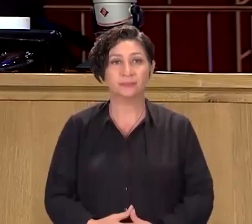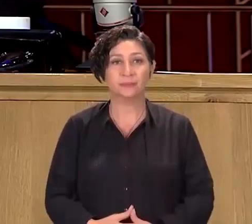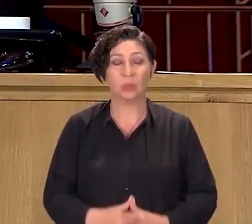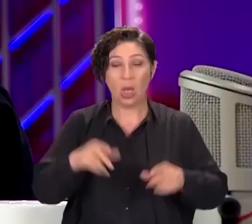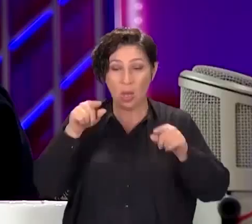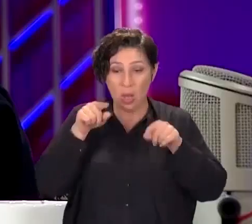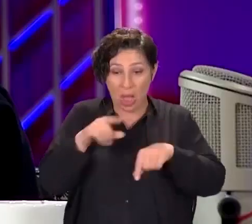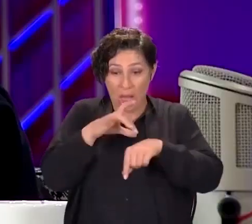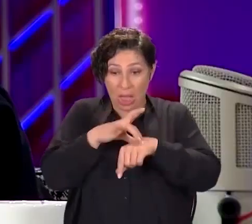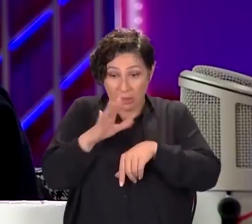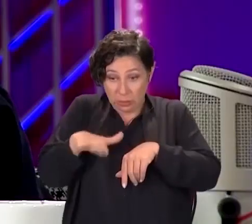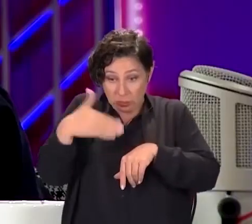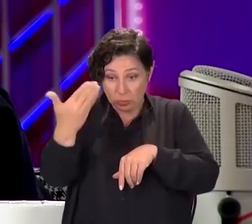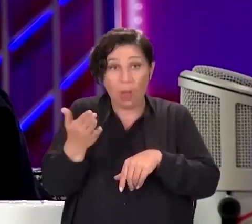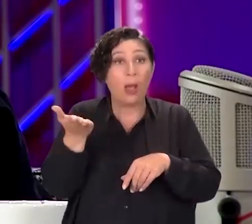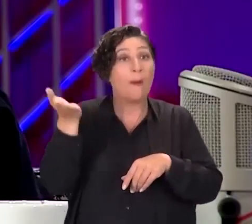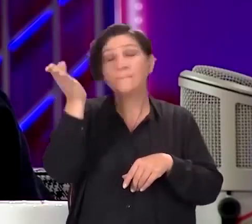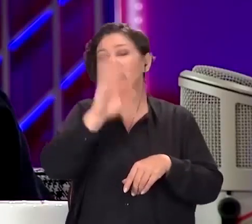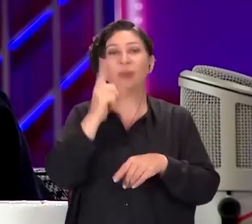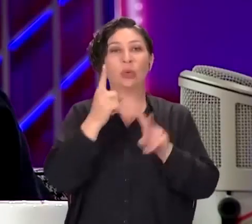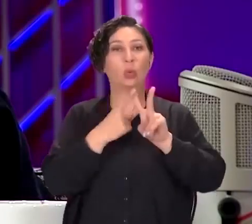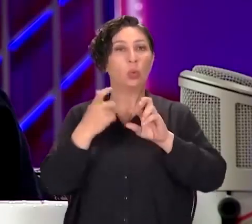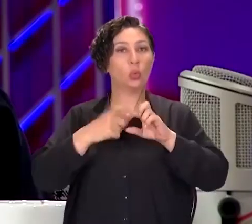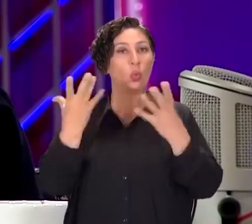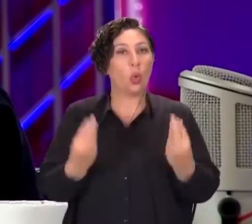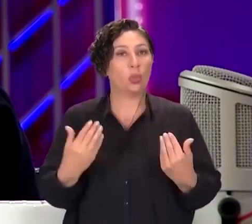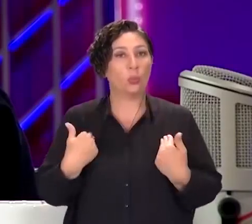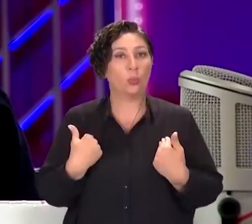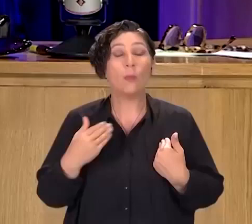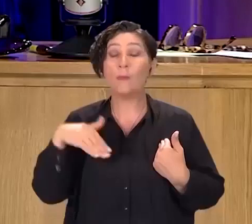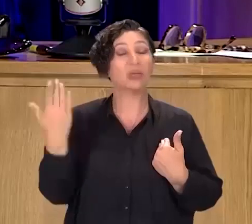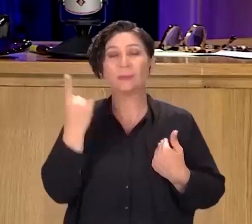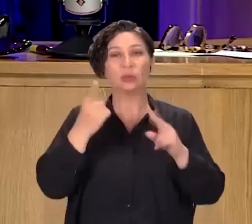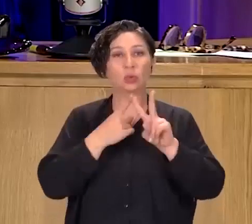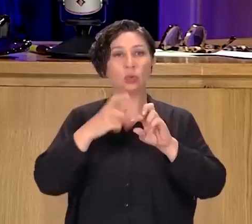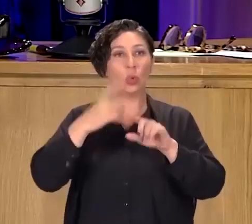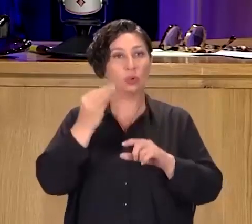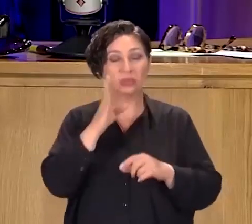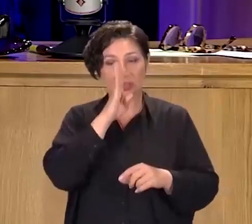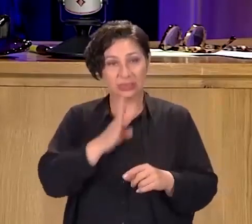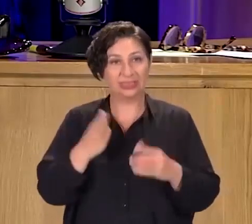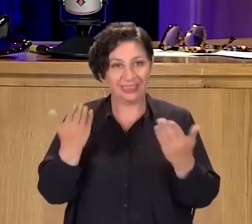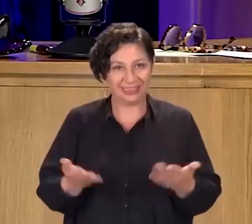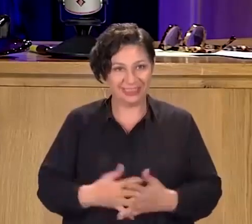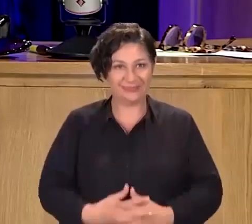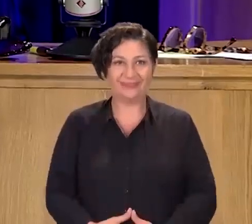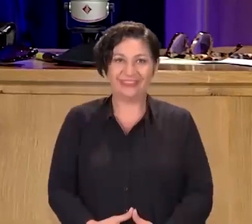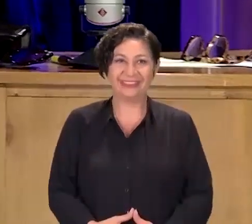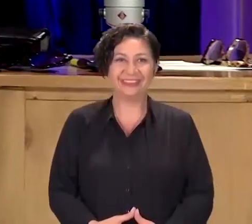Bu hastalıktan sonra başka bir nur oldum. Evet. Başka bir nur oldum. Ciddileştin.